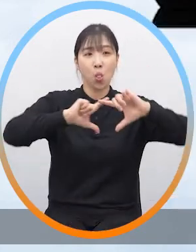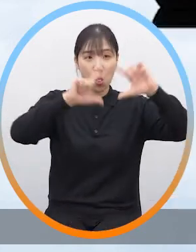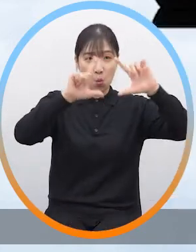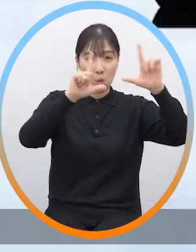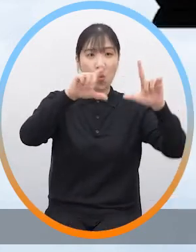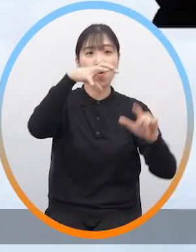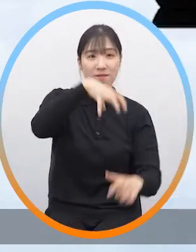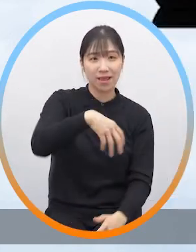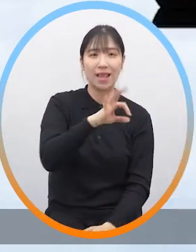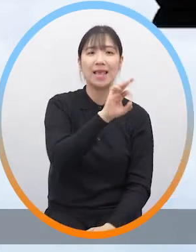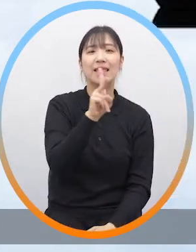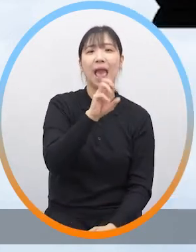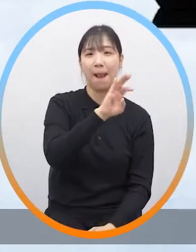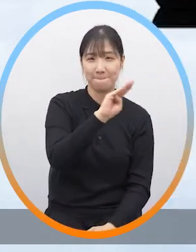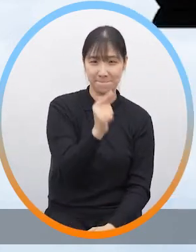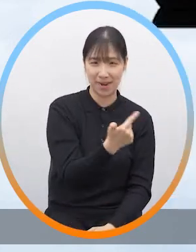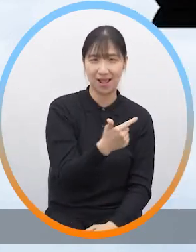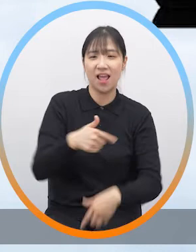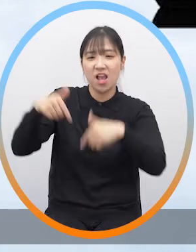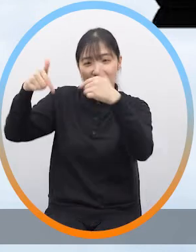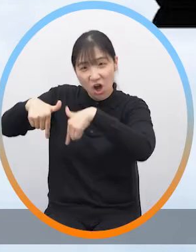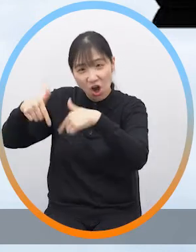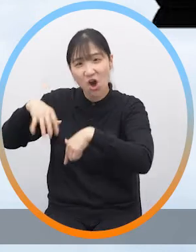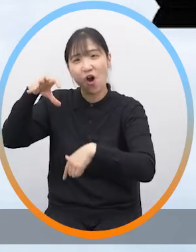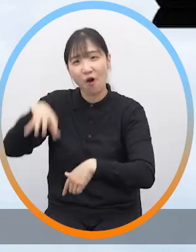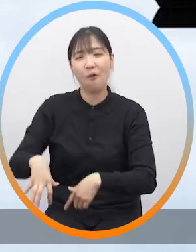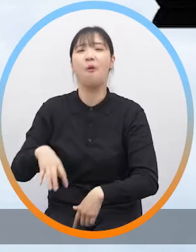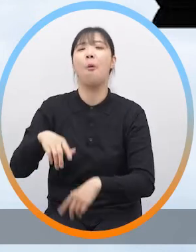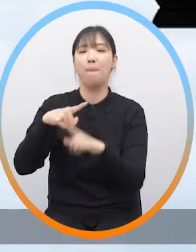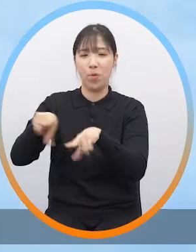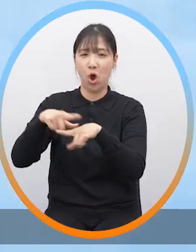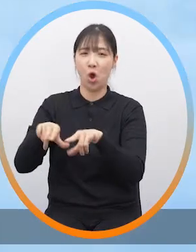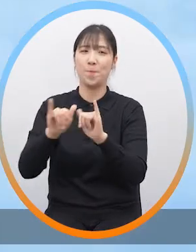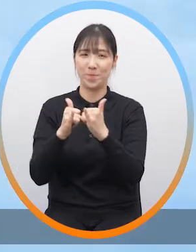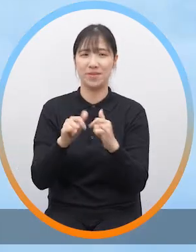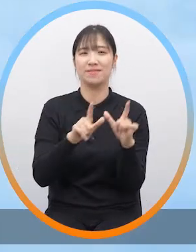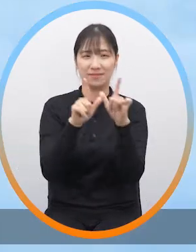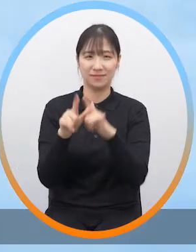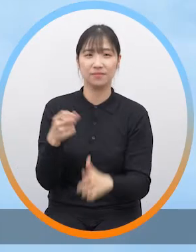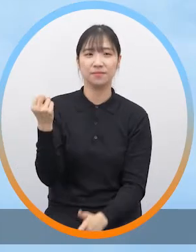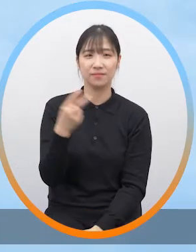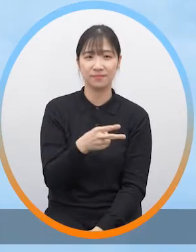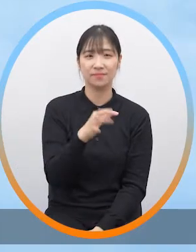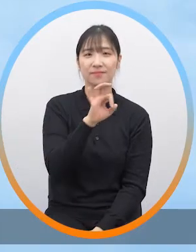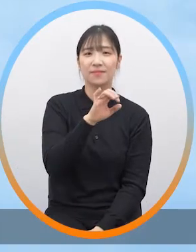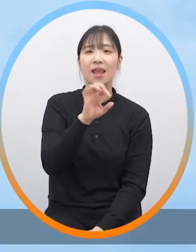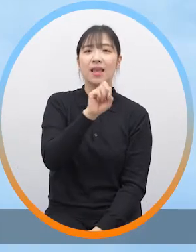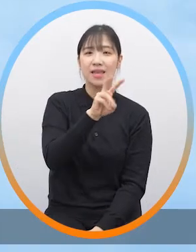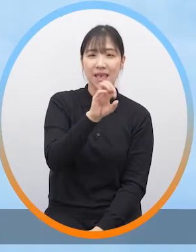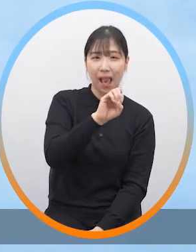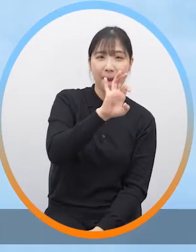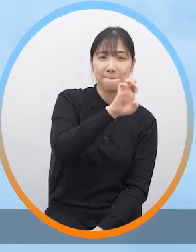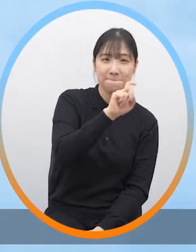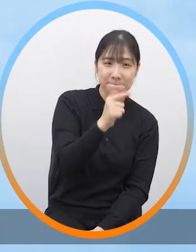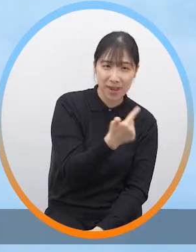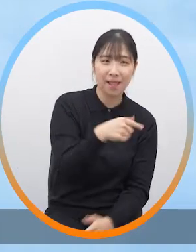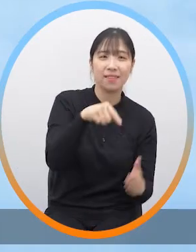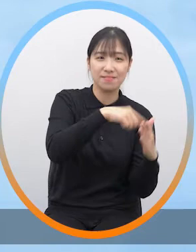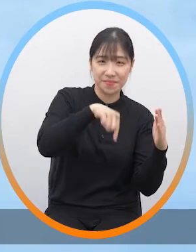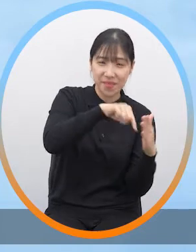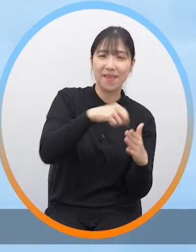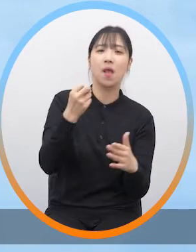동제에는 양반이 살고요. 서제에는 평민들이 삽니다. 그리고 앵내교생은 양반이고